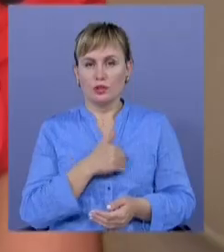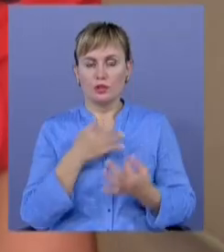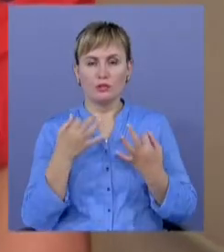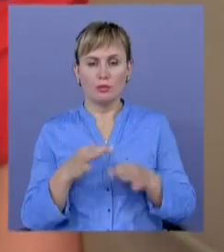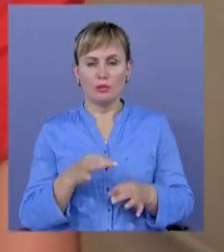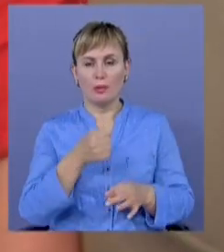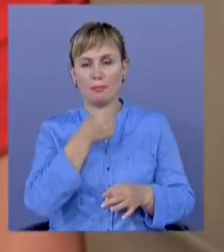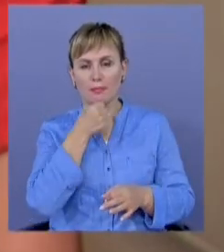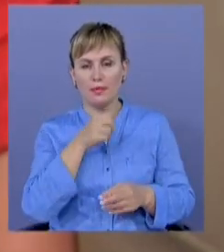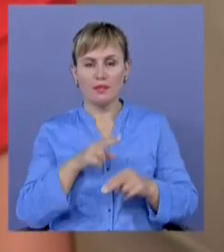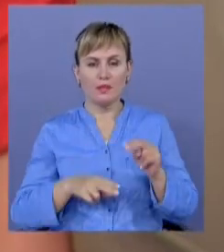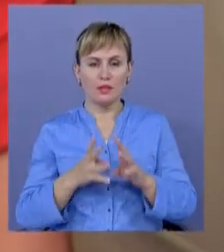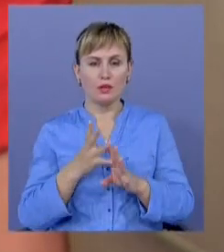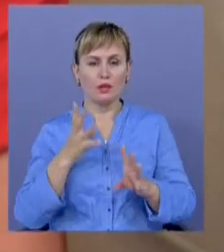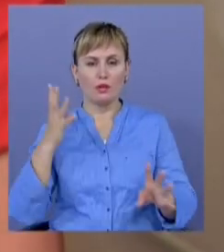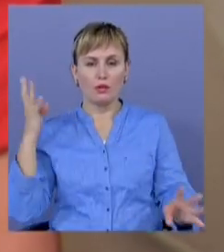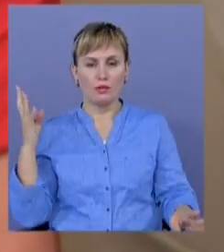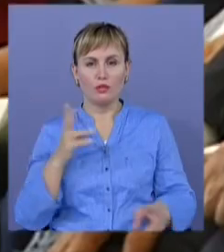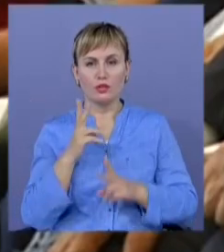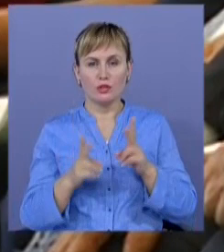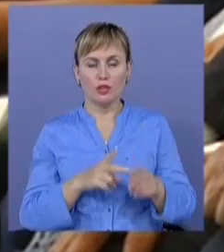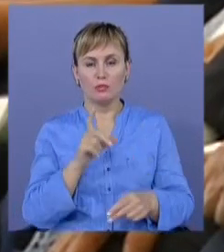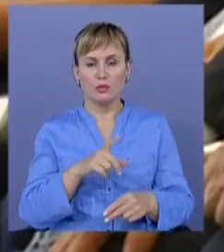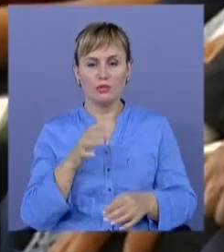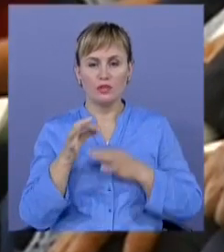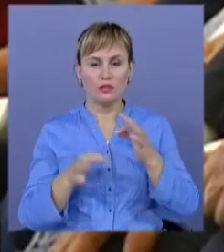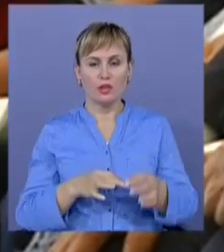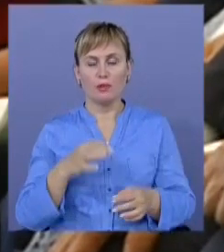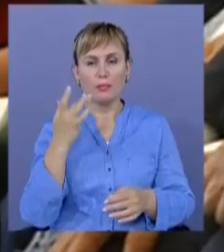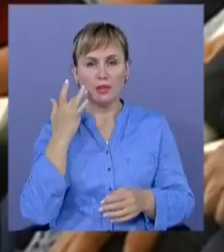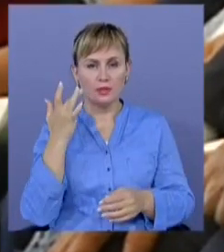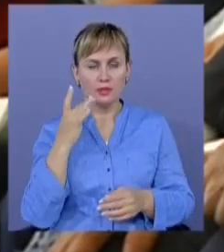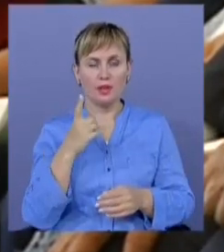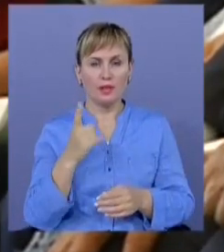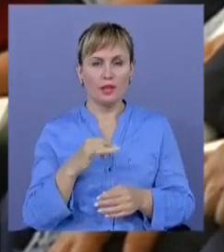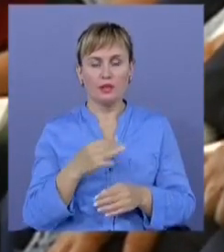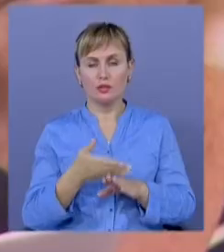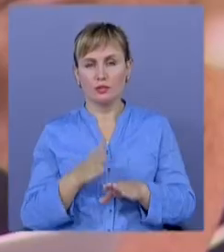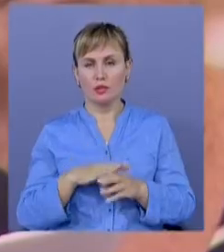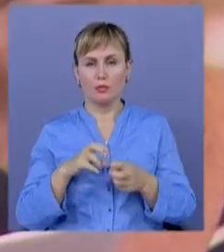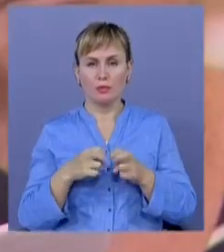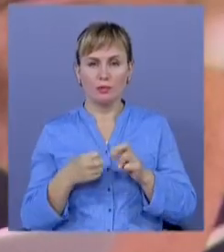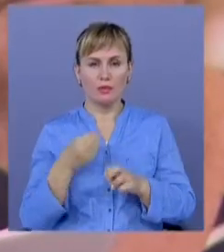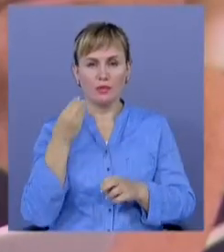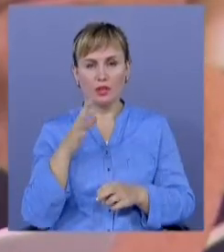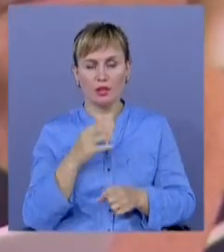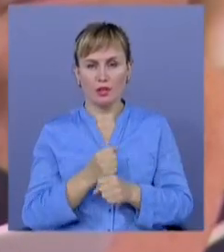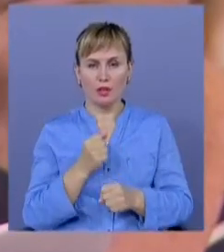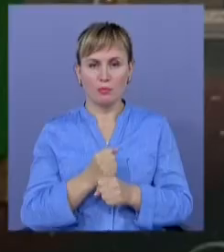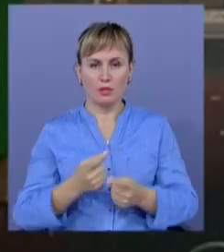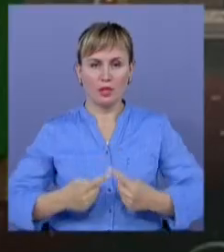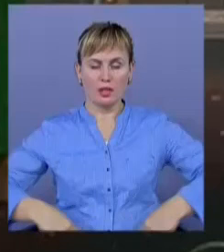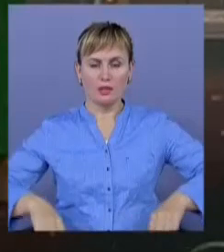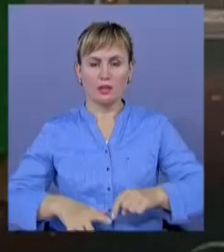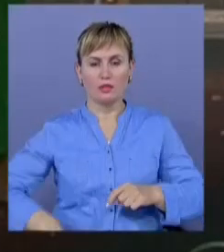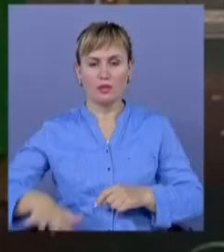свободному микрофону выстроились целые очереди. Жалобу горожане высказывали одну за другой. И одна из наболевших проблем – некачественная работа подрядчиков.